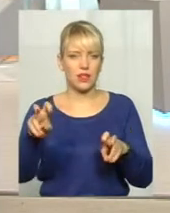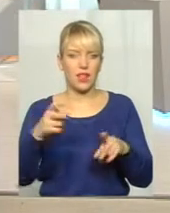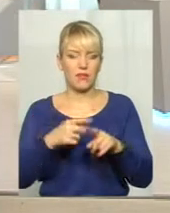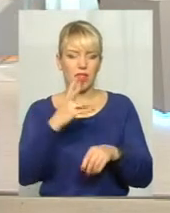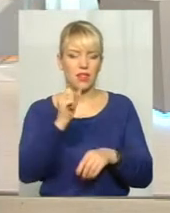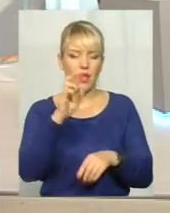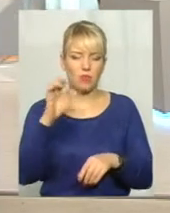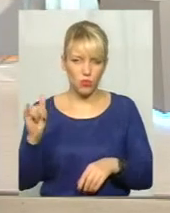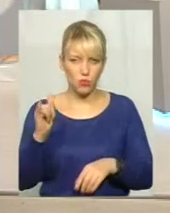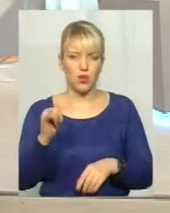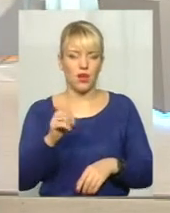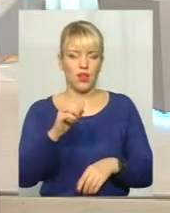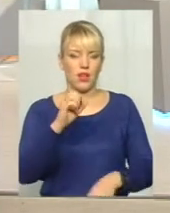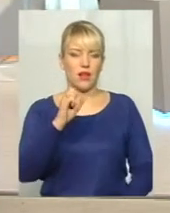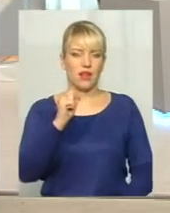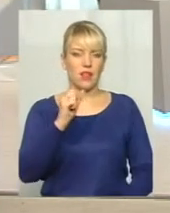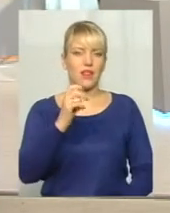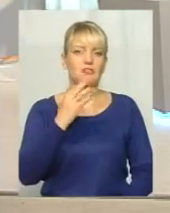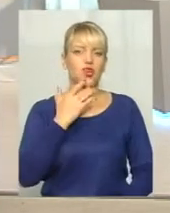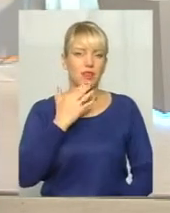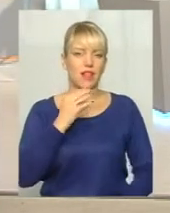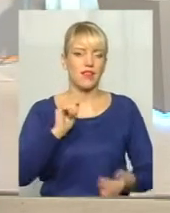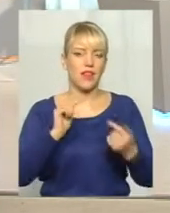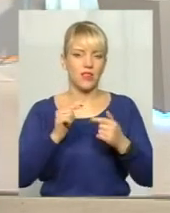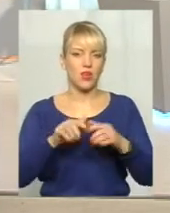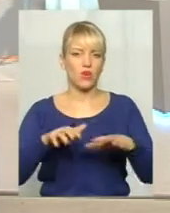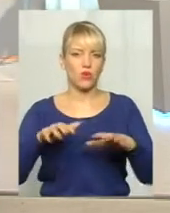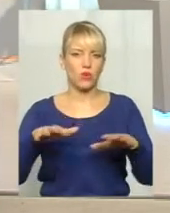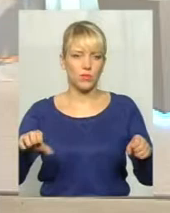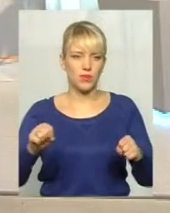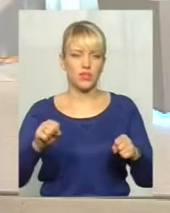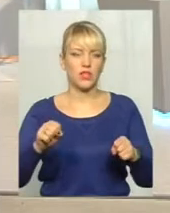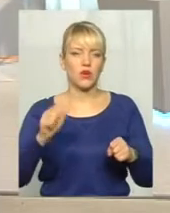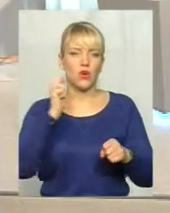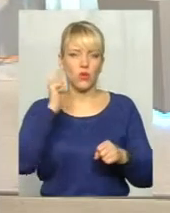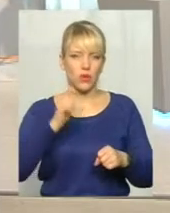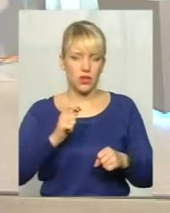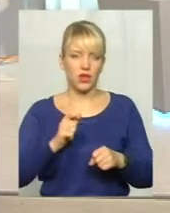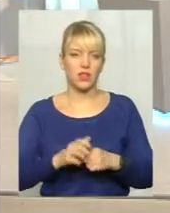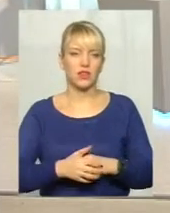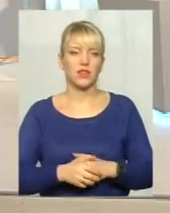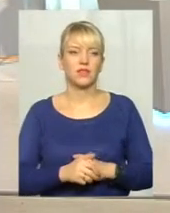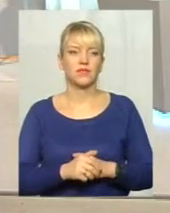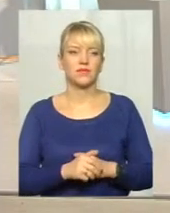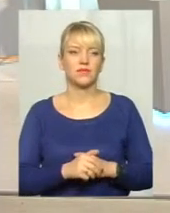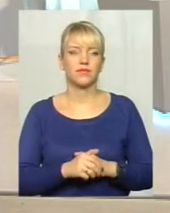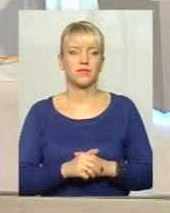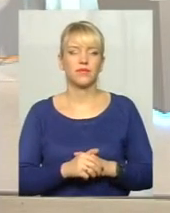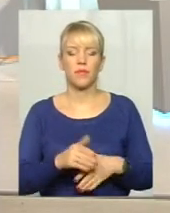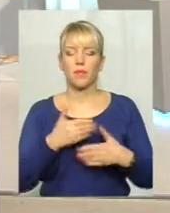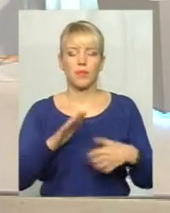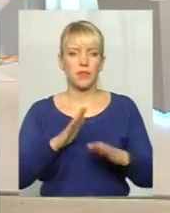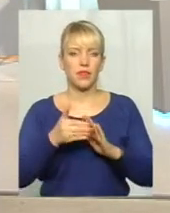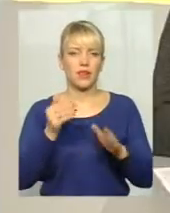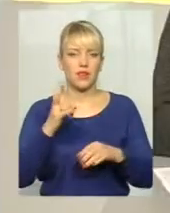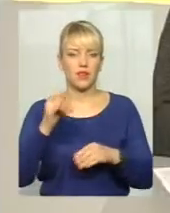Національне агентство, антикорупційне бюро України. Дякую, що сам собі допоміг. Ось. Ми не кликали на